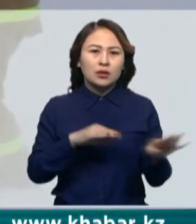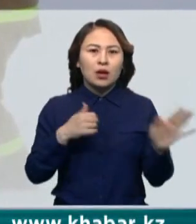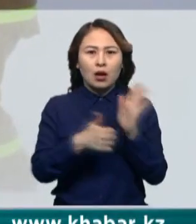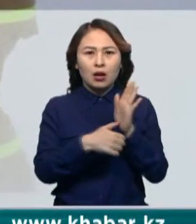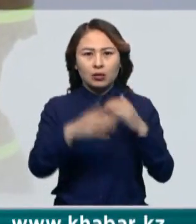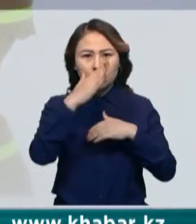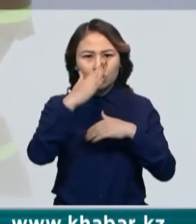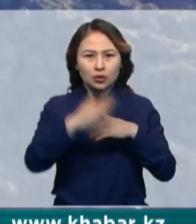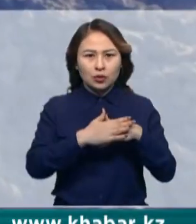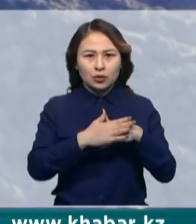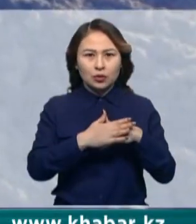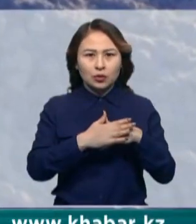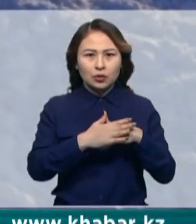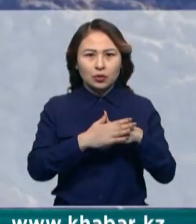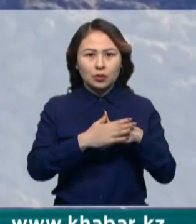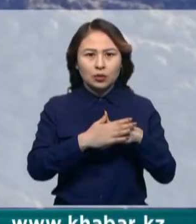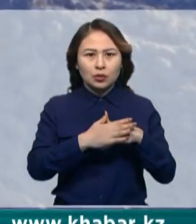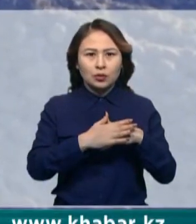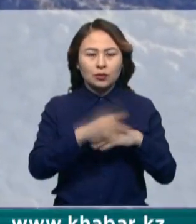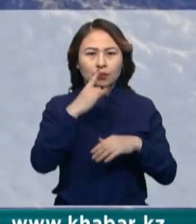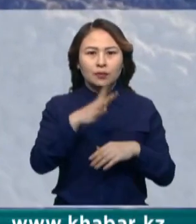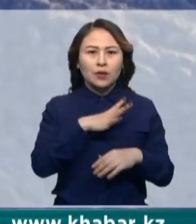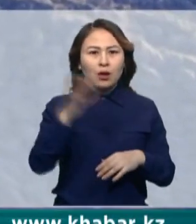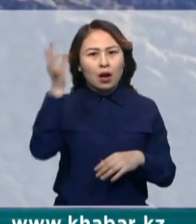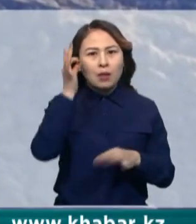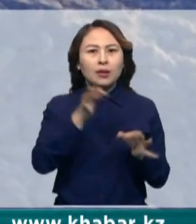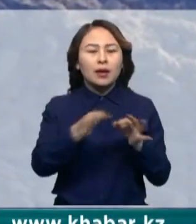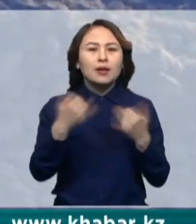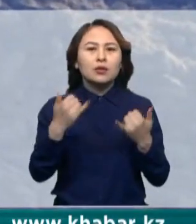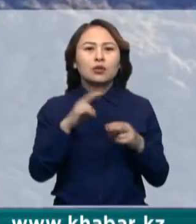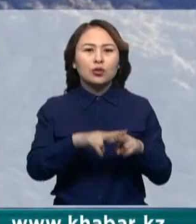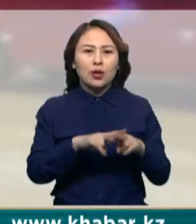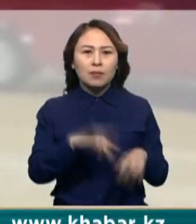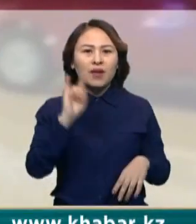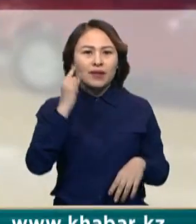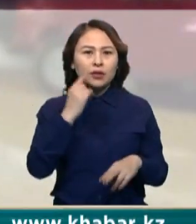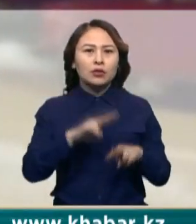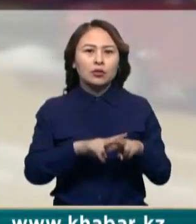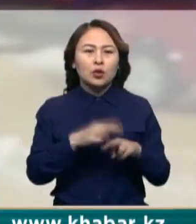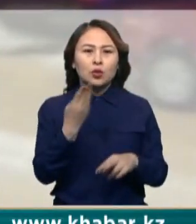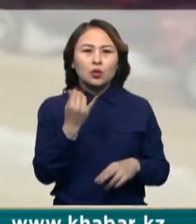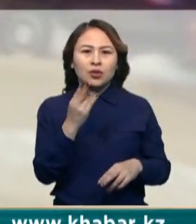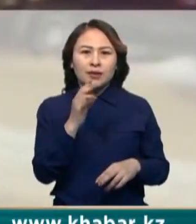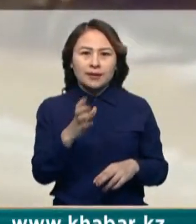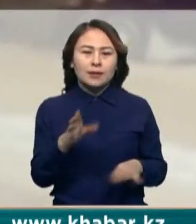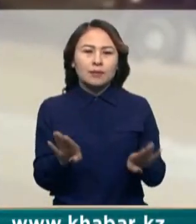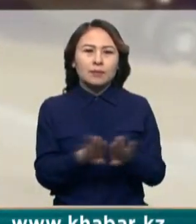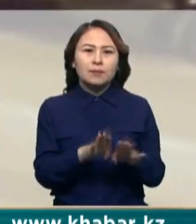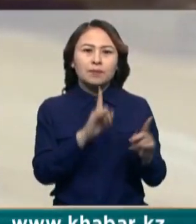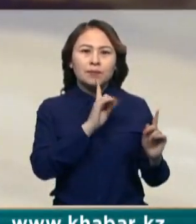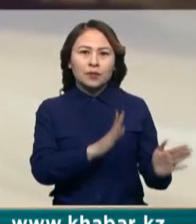саны 600-ге жуықтайды деген болатын. Айта кетейік, аймақта қазір Нұрсұлтан-Павлодар, Нұрсұлтан-Шучинск